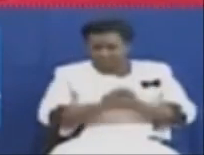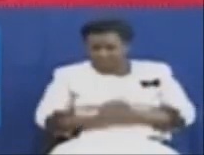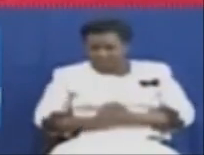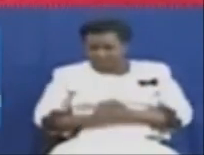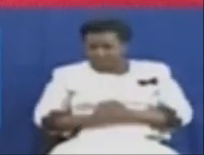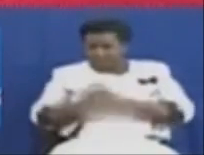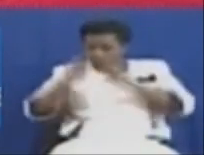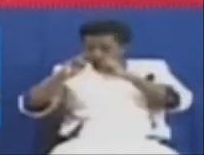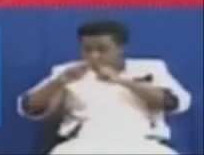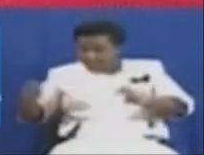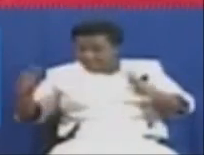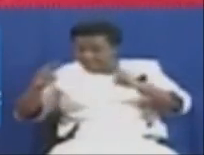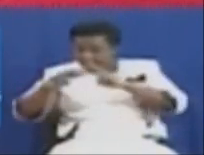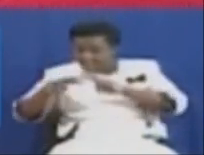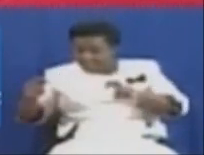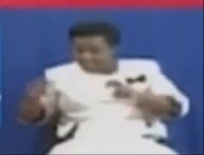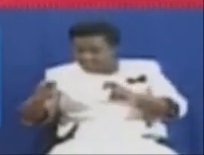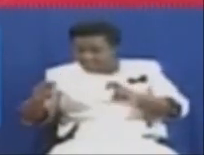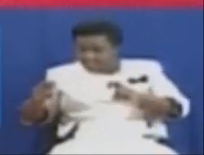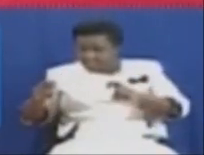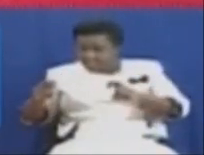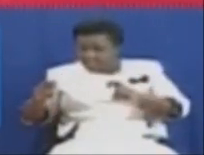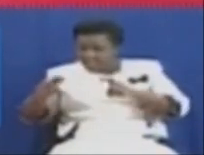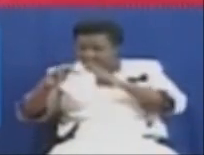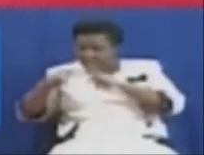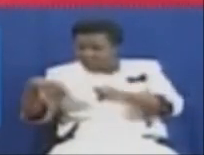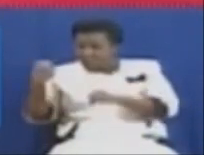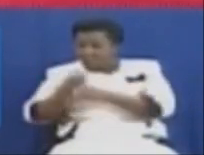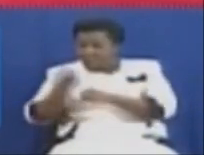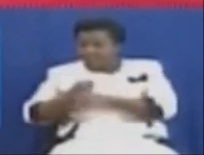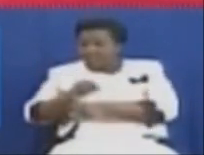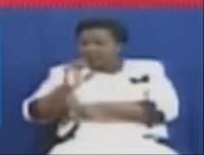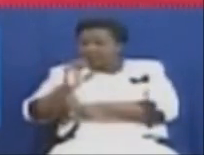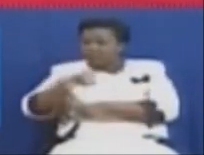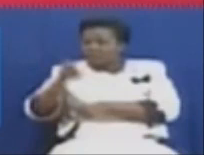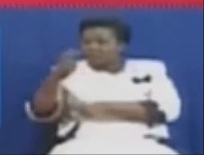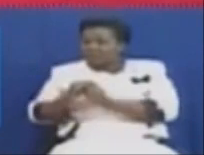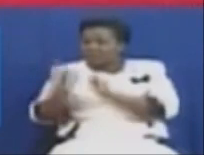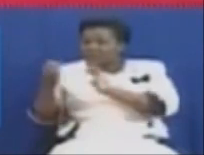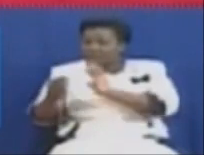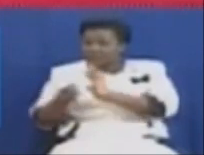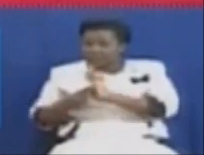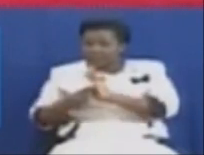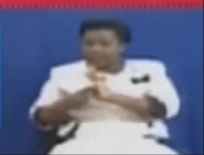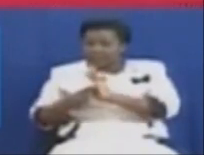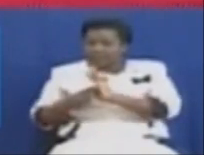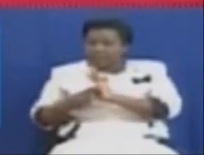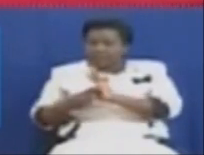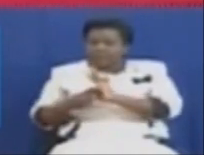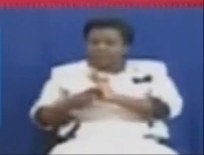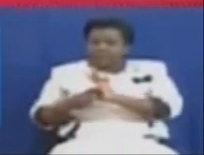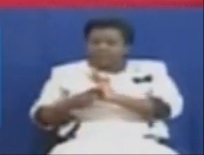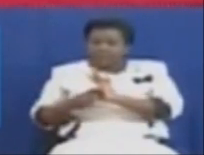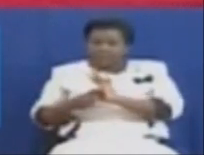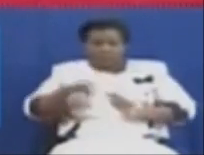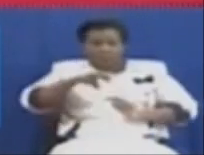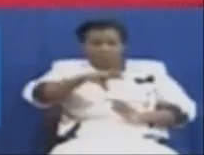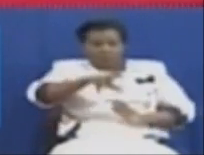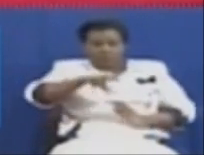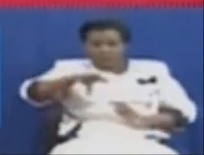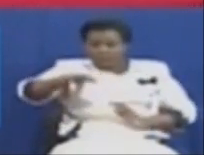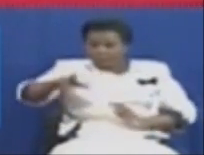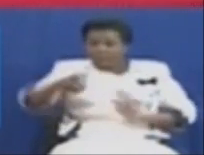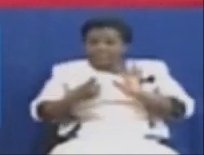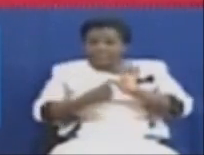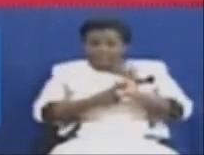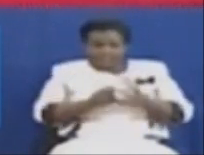na tatizo hilo? Naibu Waziri wa Wizara hiyo Dr. Faustin Ndugulile anajibu. Mheshimiwa Naibu Spika, kwa niaba ya Waziri wa Afya,